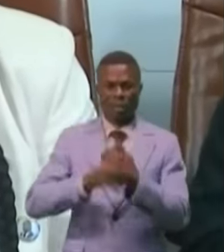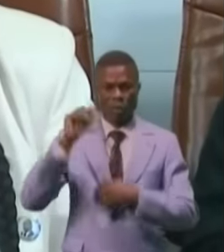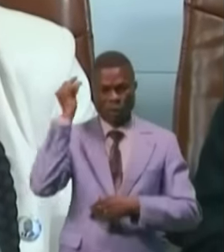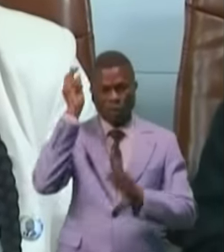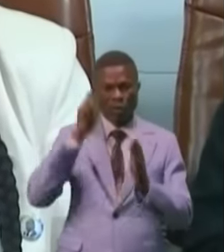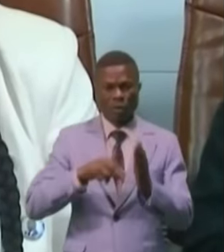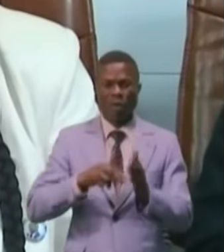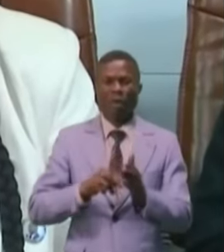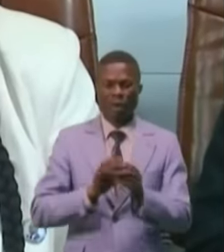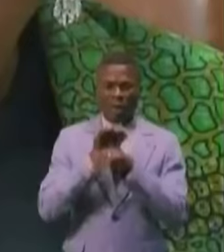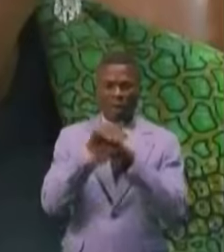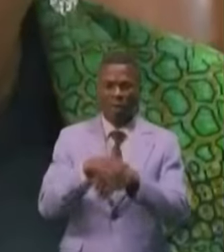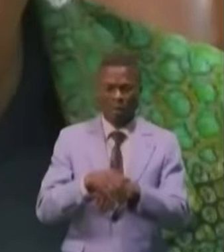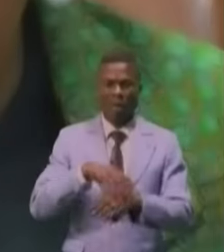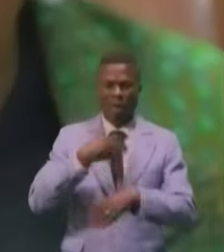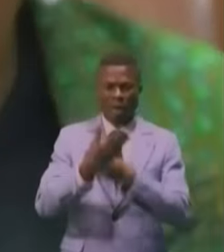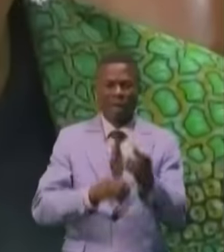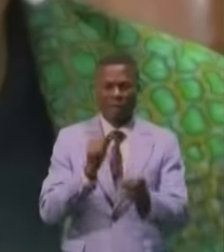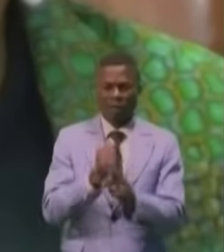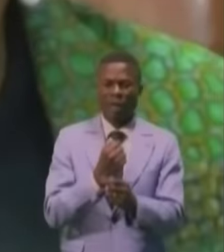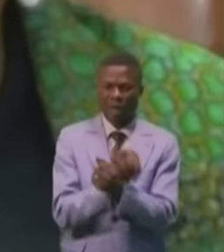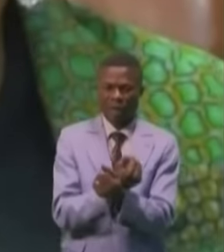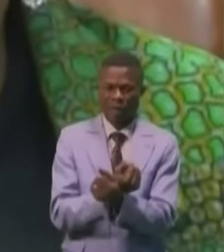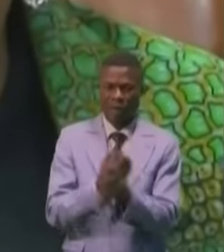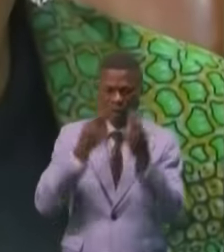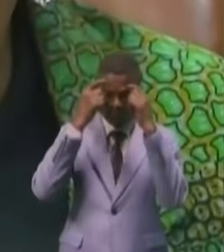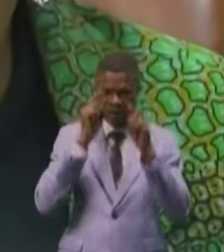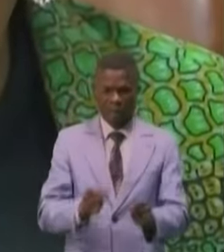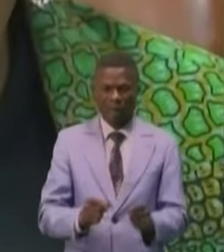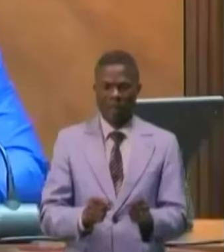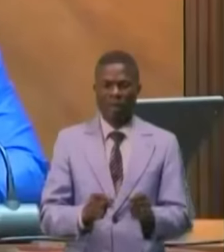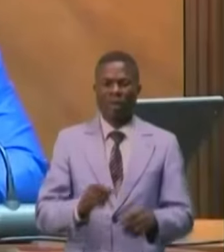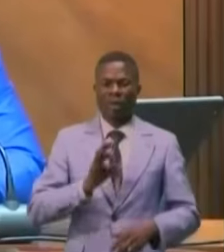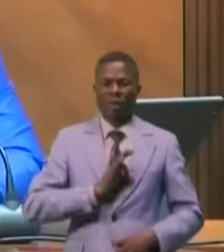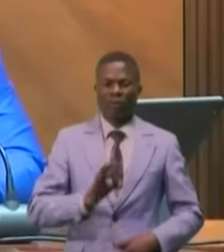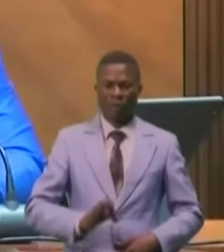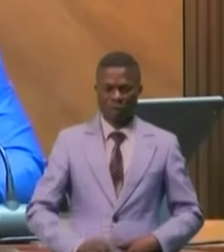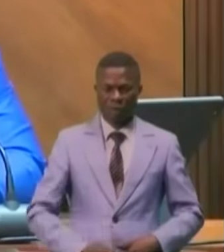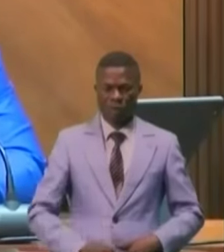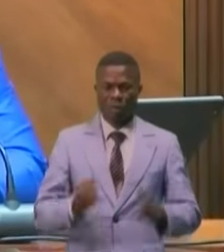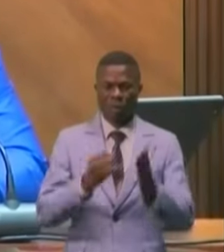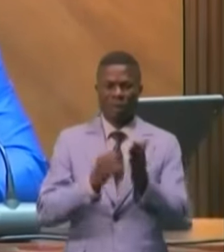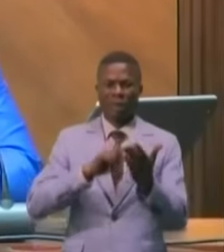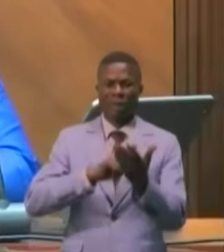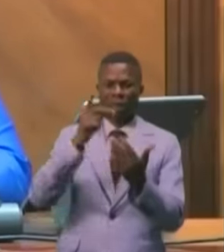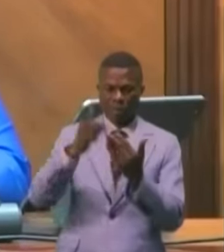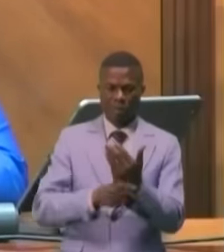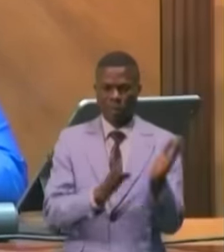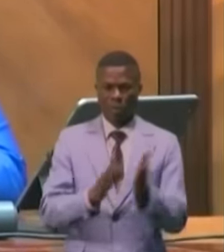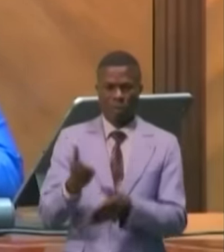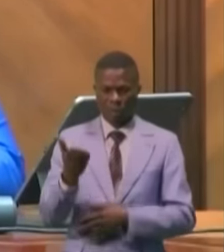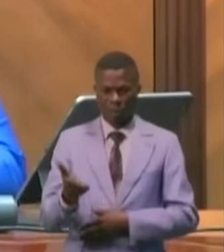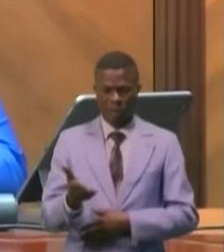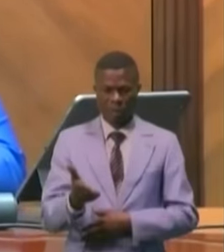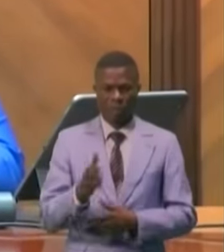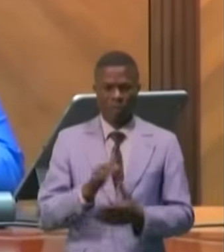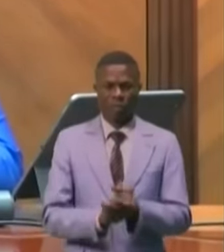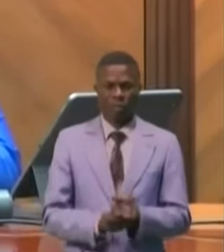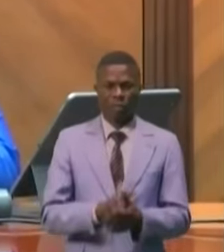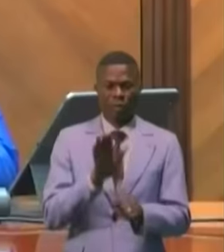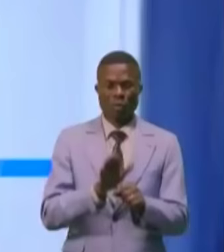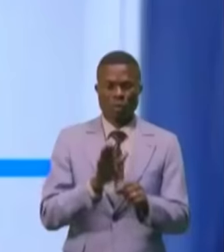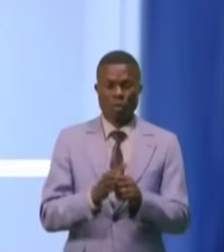à la réalisation des 6 engagements du président de la République, Félix-Antoine Tshisekedi Tshilombo. C'est beaucoup